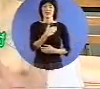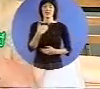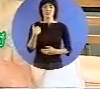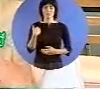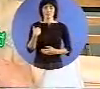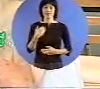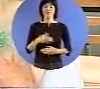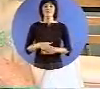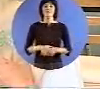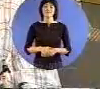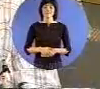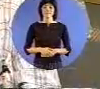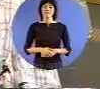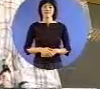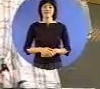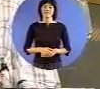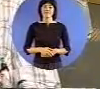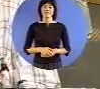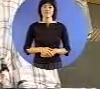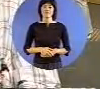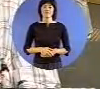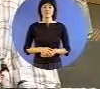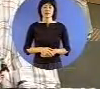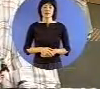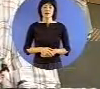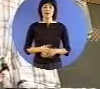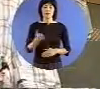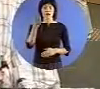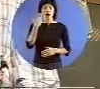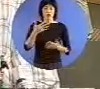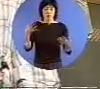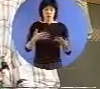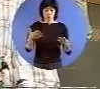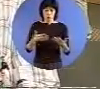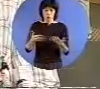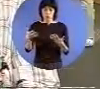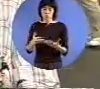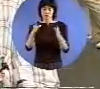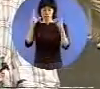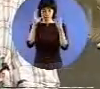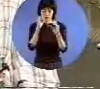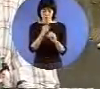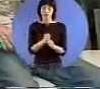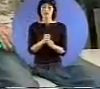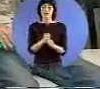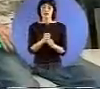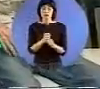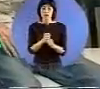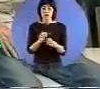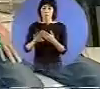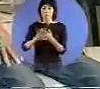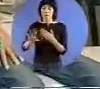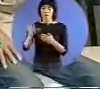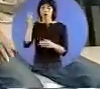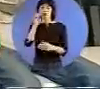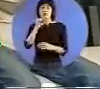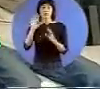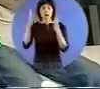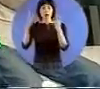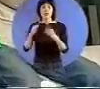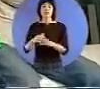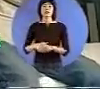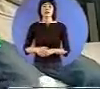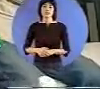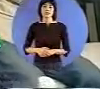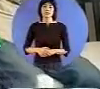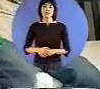が僕は何よりですね。 でももともと仕事人間だったから、気がついたら仕事以外趣味ないんですよ。で、結構もう